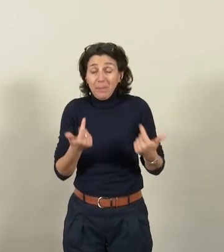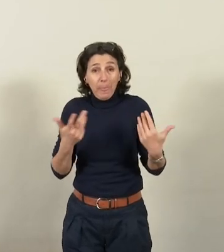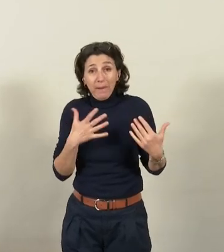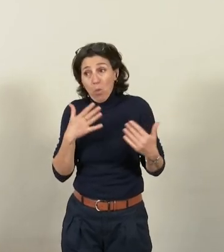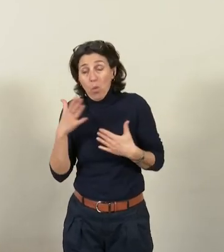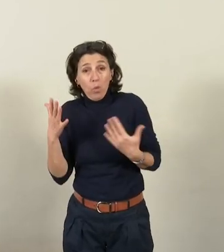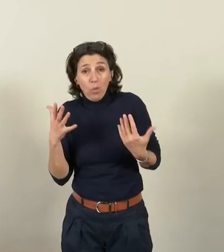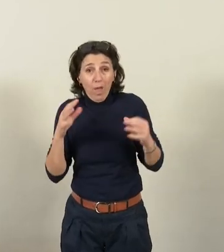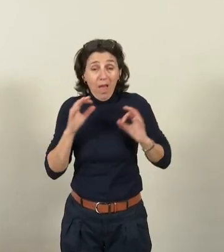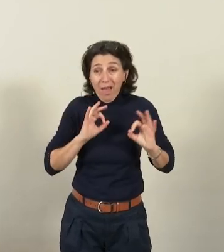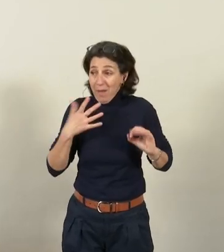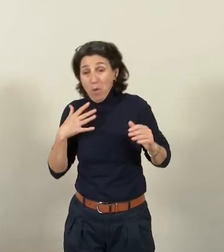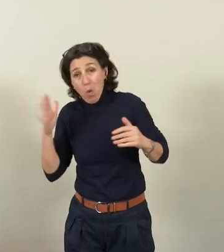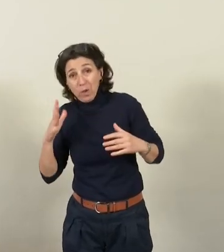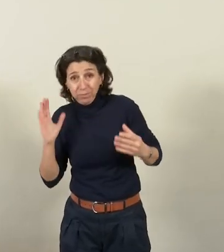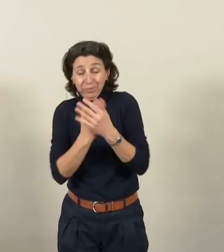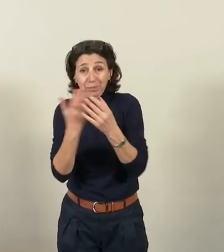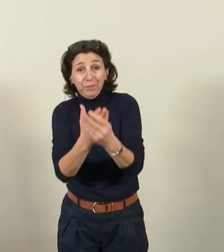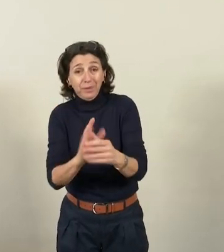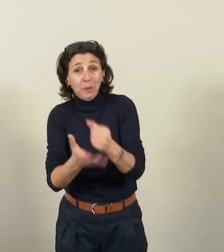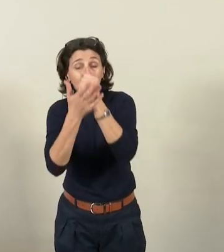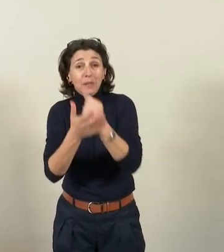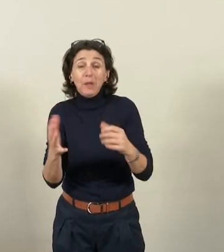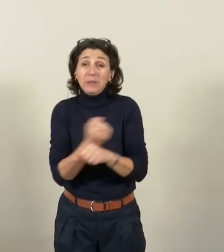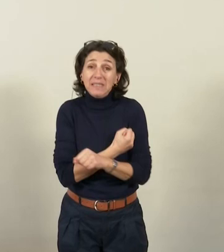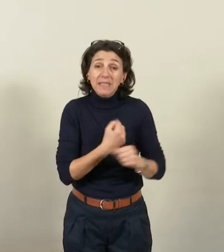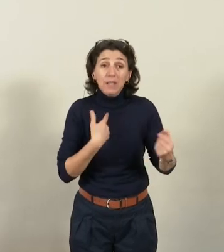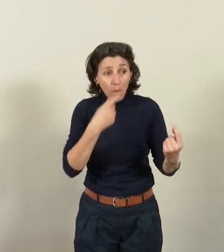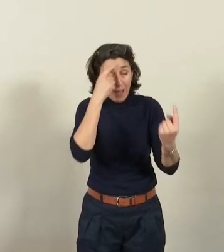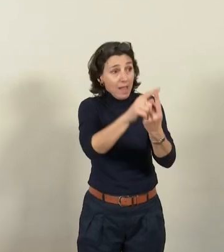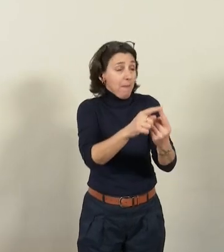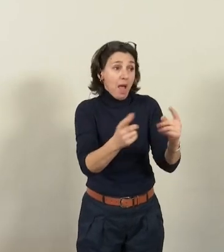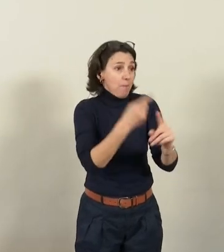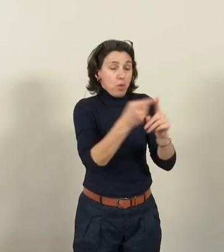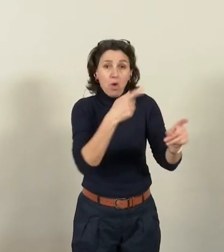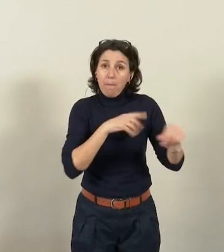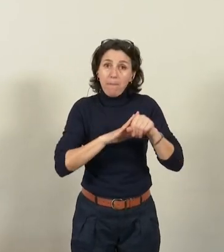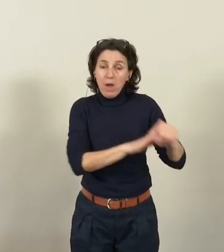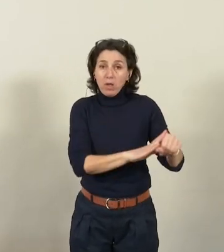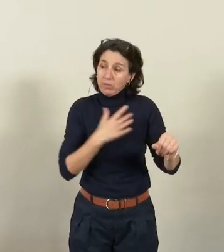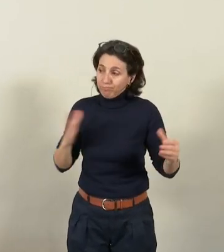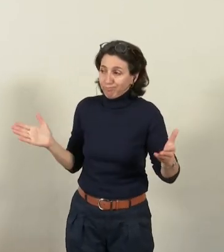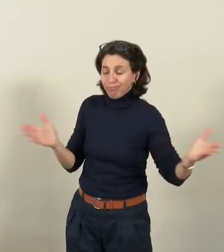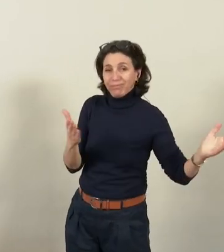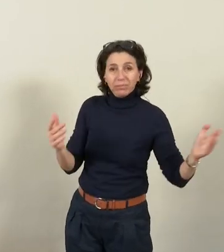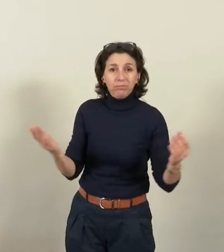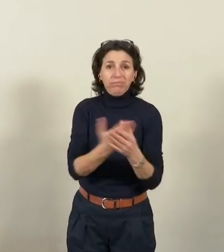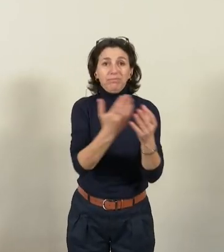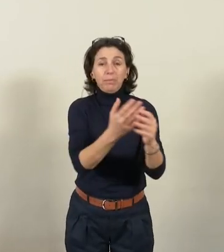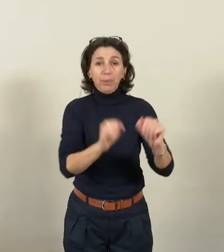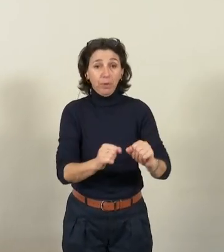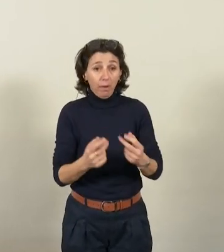ceux qui ont la charge ne sont pas suffisants et que le sujet nous semble tellement important que nous abondons et donc c'est ce que fait que la ville de Grenoble nous